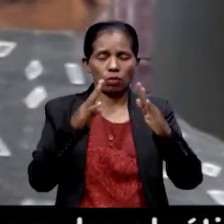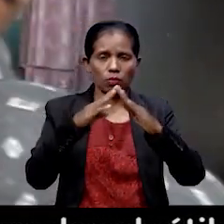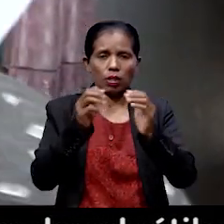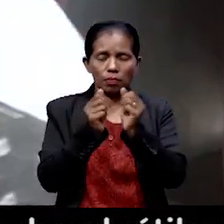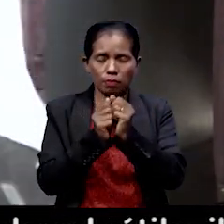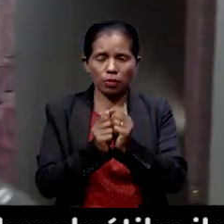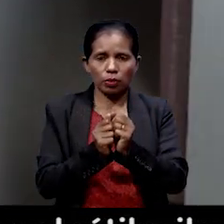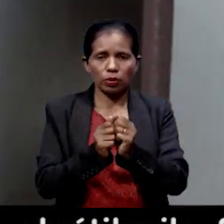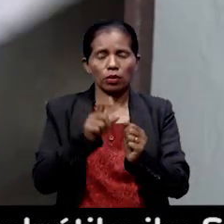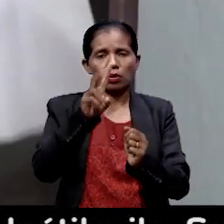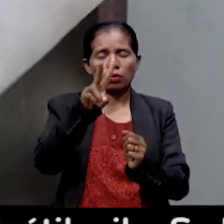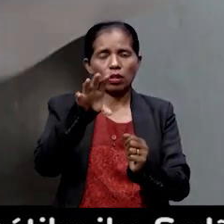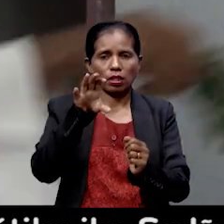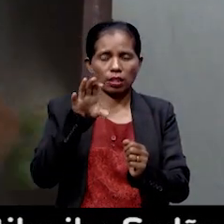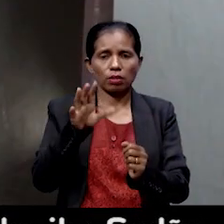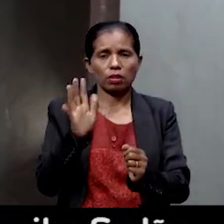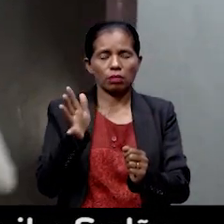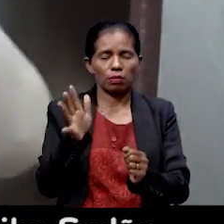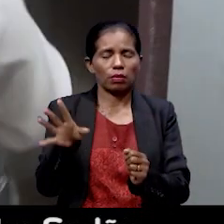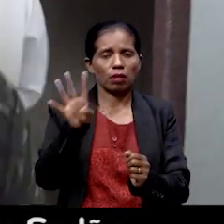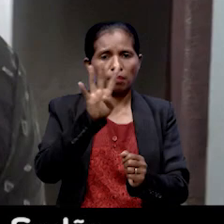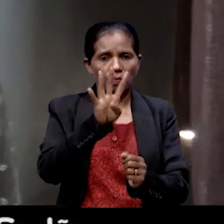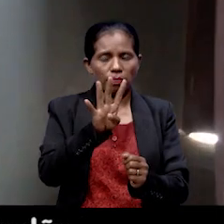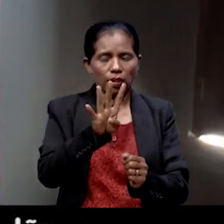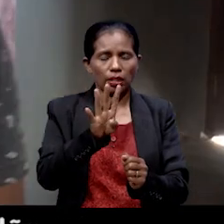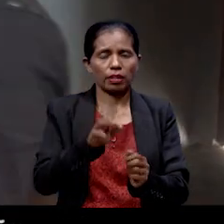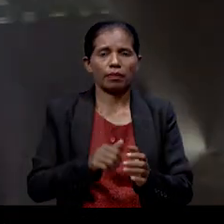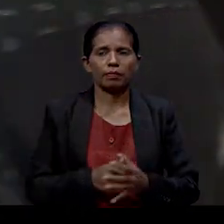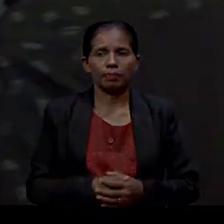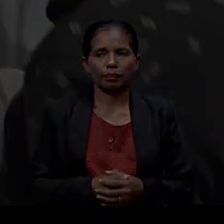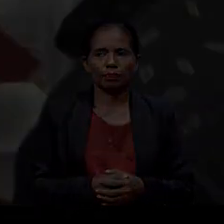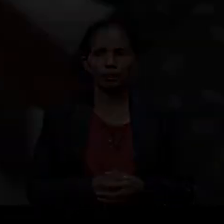50 racing hat iha teritorio nasional Ferri Suarez Eliu Gayu Ziemen.